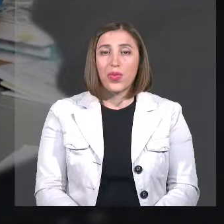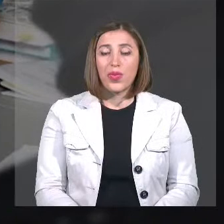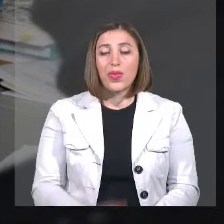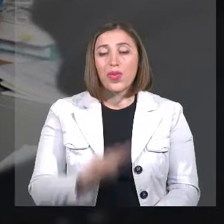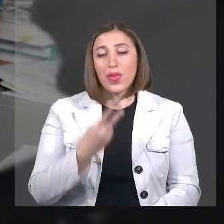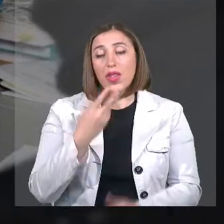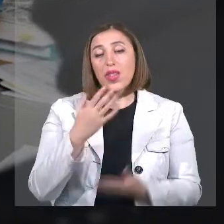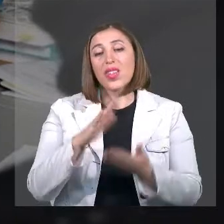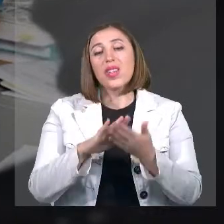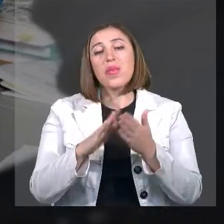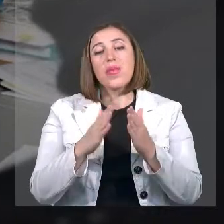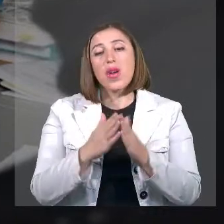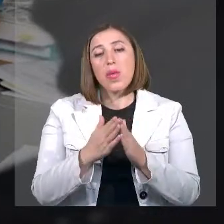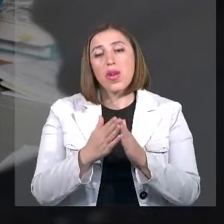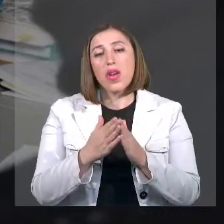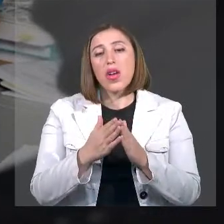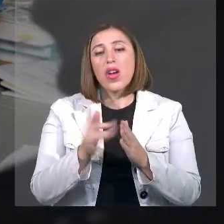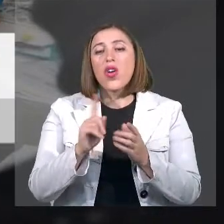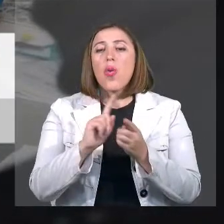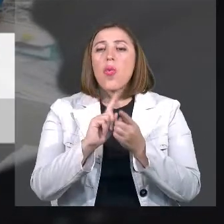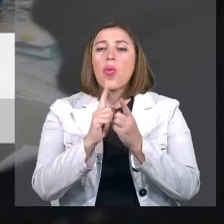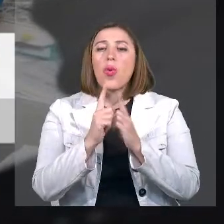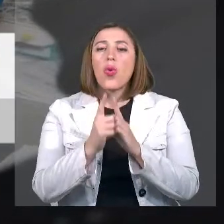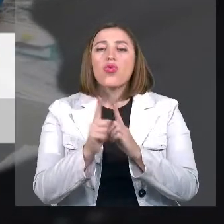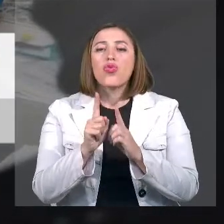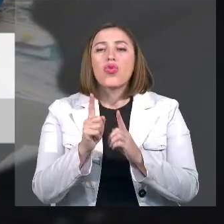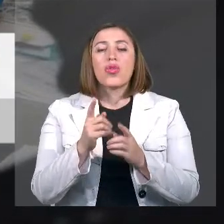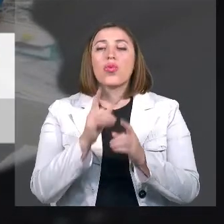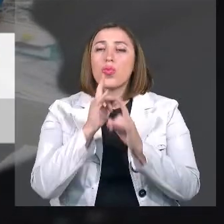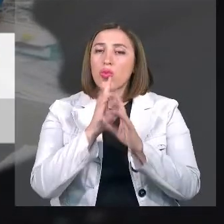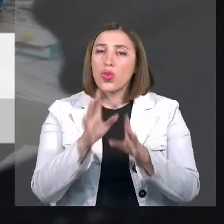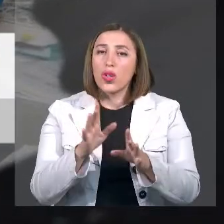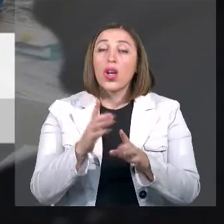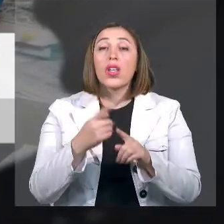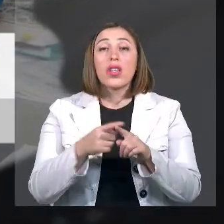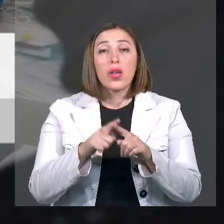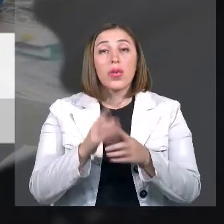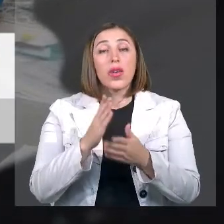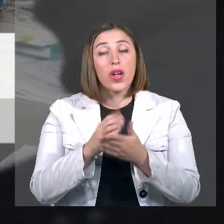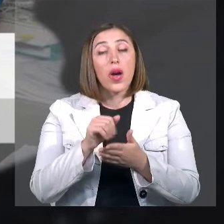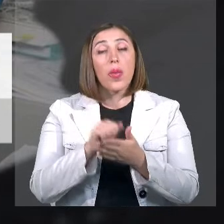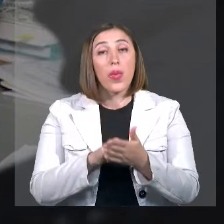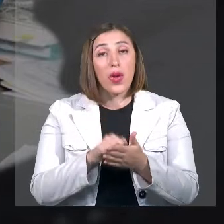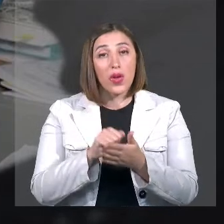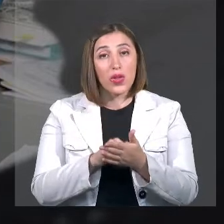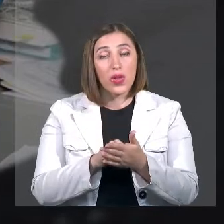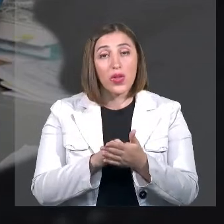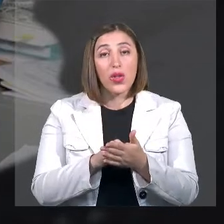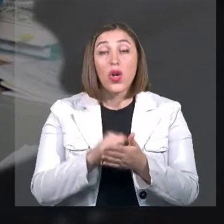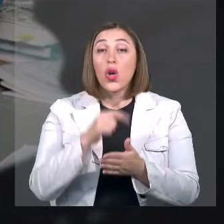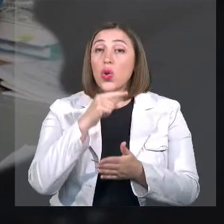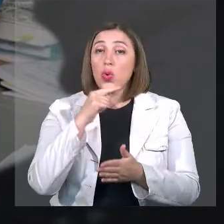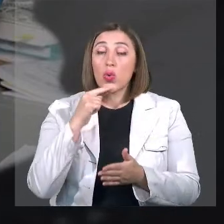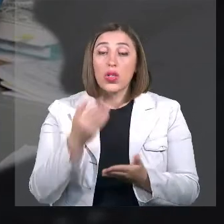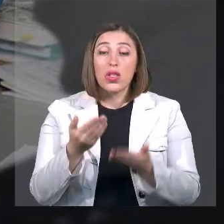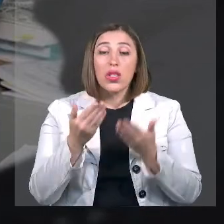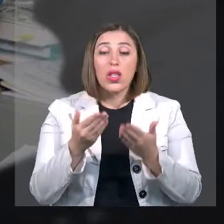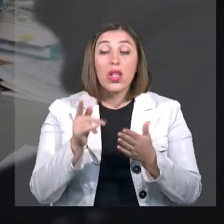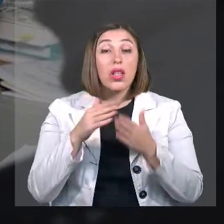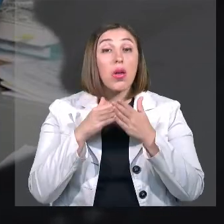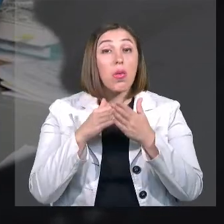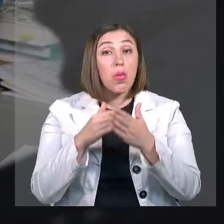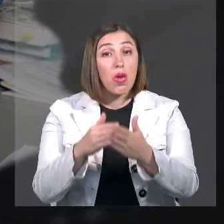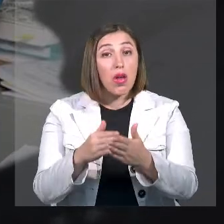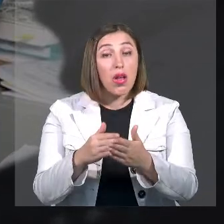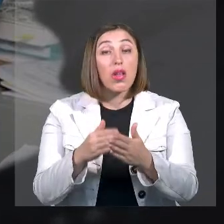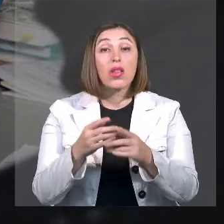Իրավիճակի հիմնարար փոփոխություն մոտ ապագայում չի սպասվում, դրա համար կան մի շարք օբյեկտիվ պատճառներ։ Ռուսաստան այժմ փակուղում է